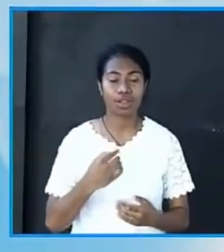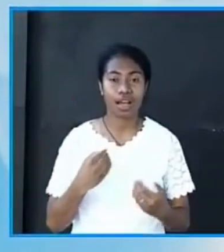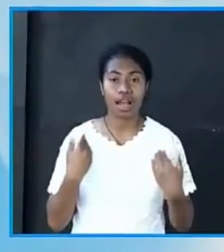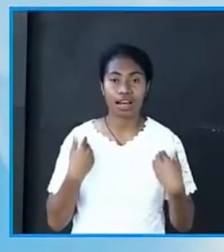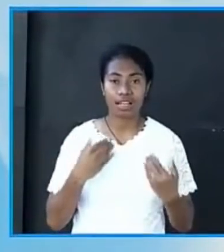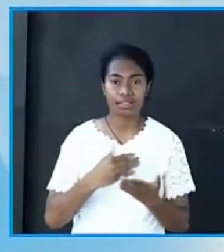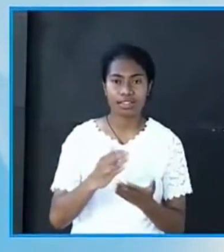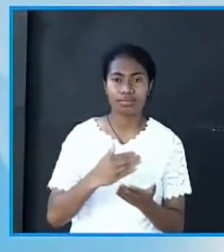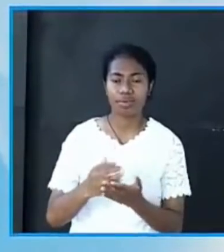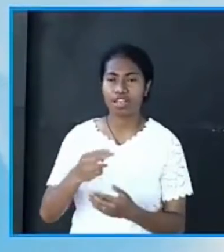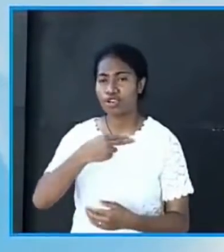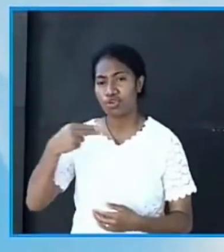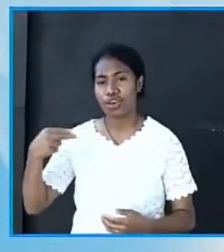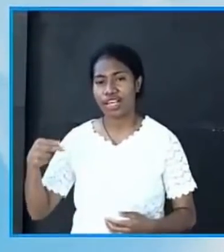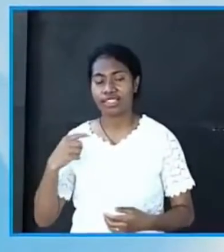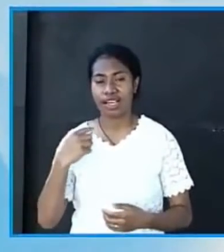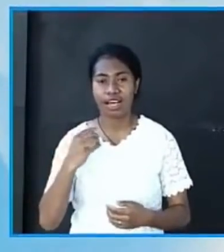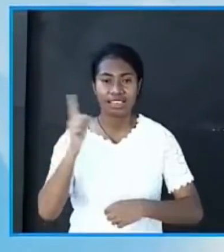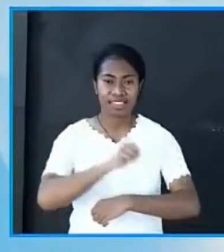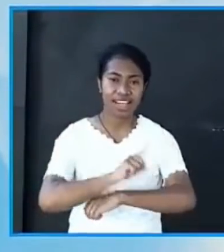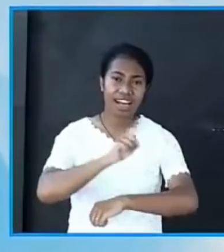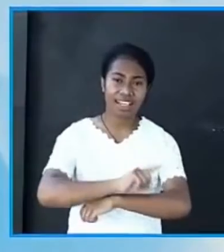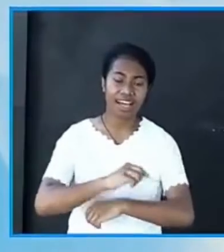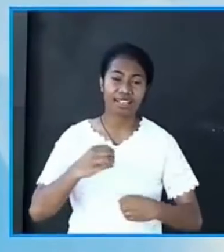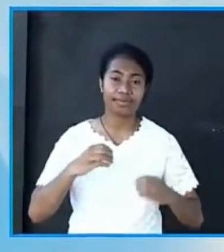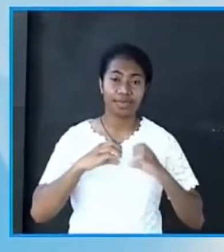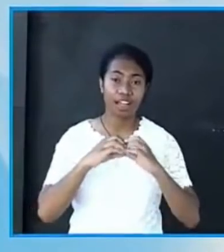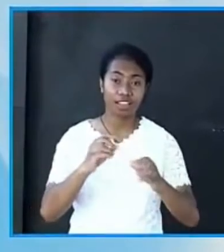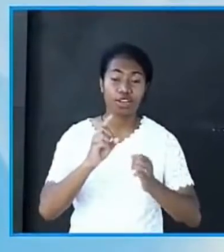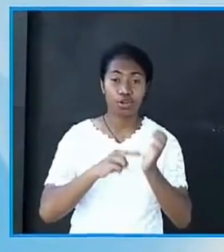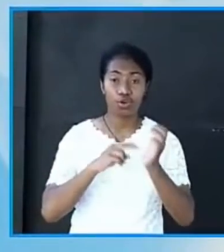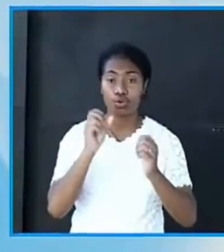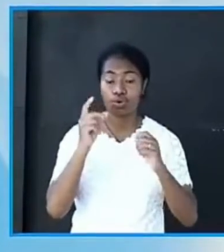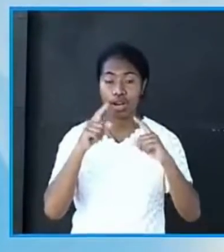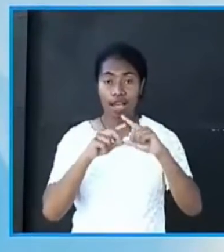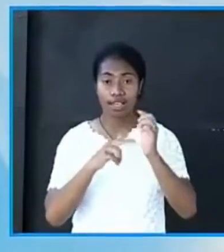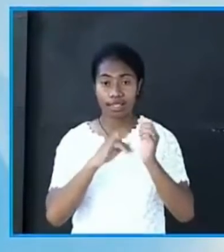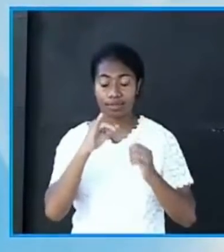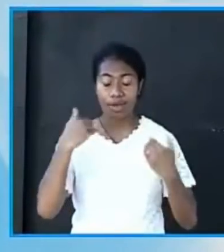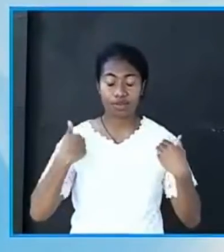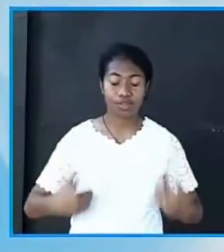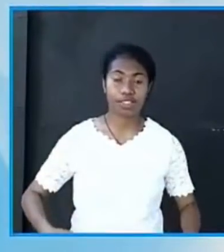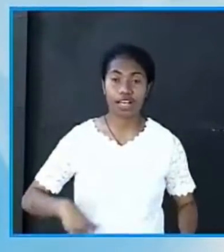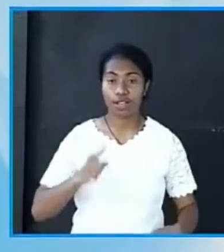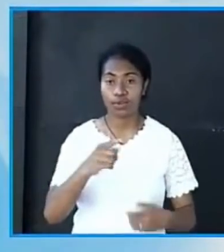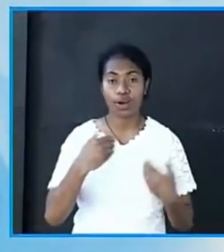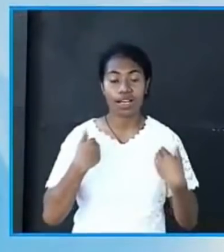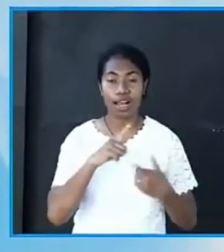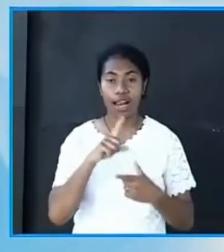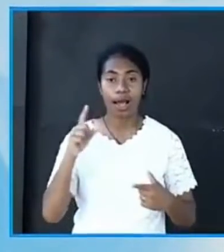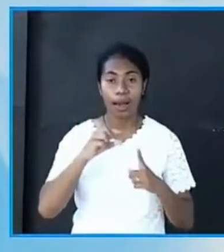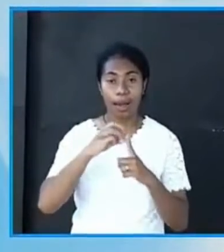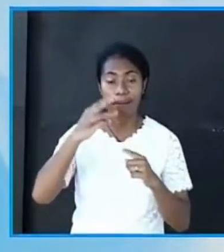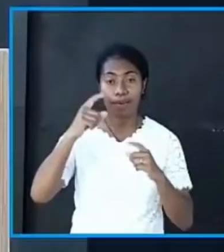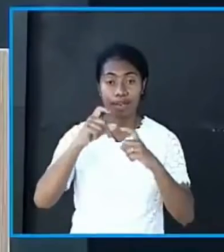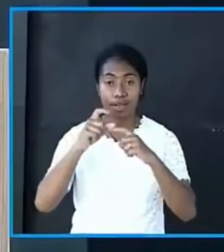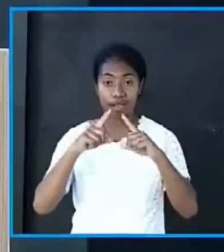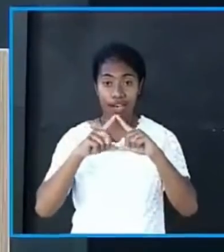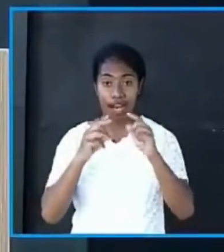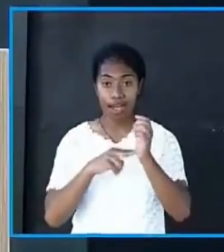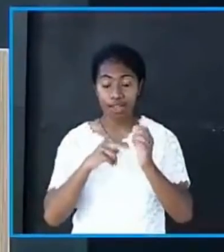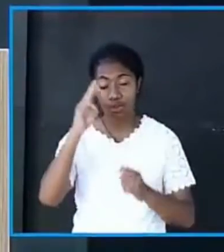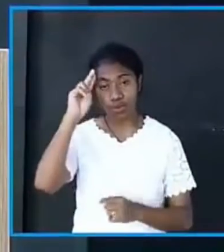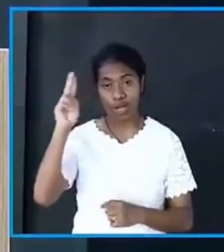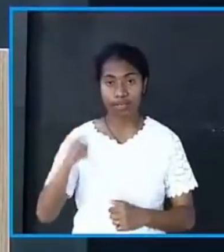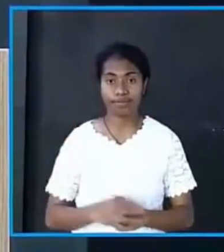Indonesia sehari-hari hati nurani manusia merupakan terang Tuhan yang menyoroti scrup agen karena kita punya